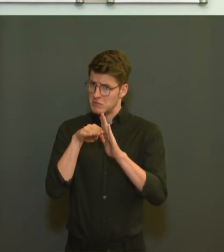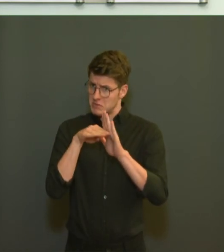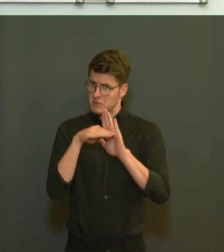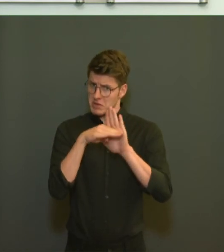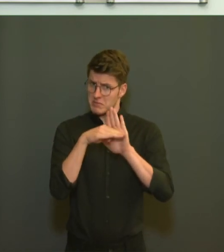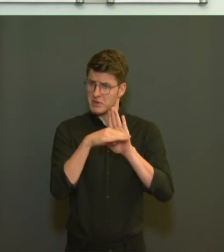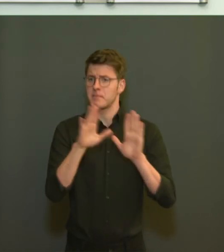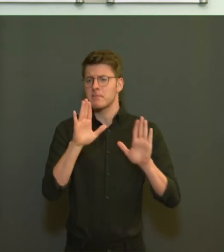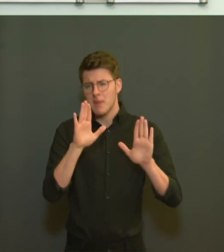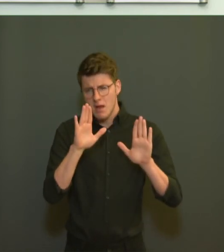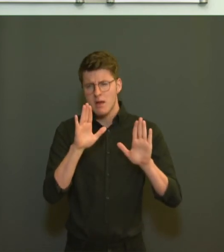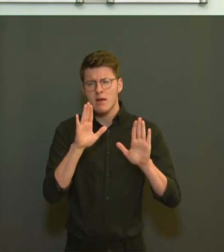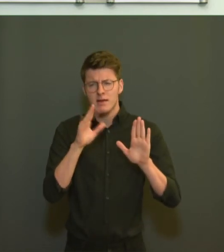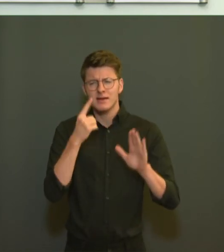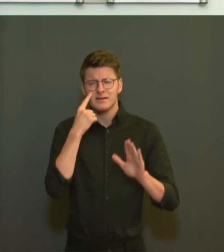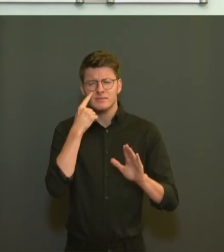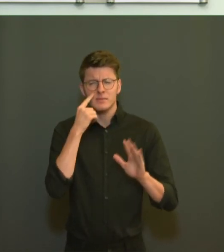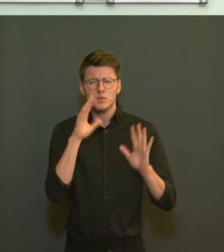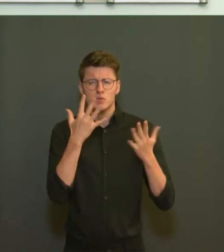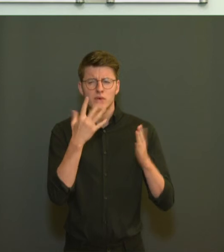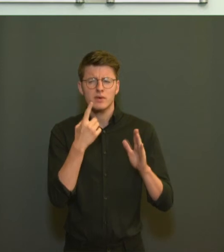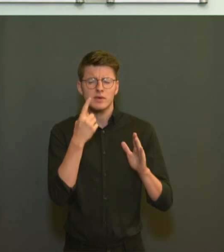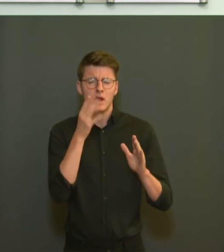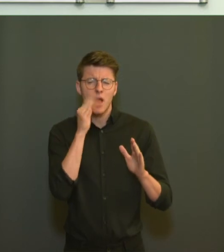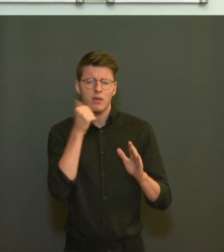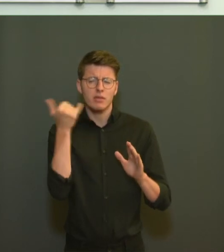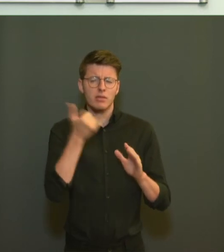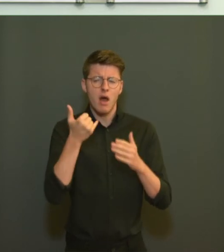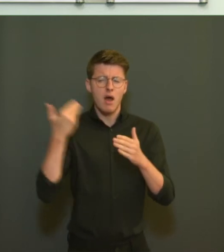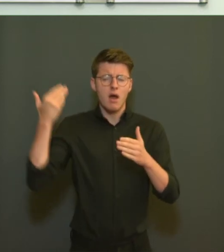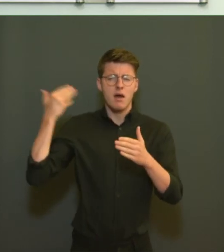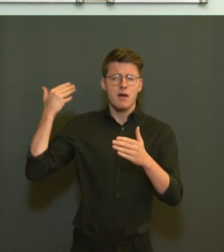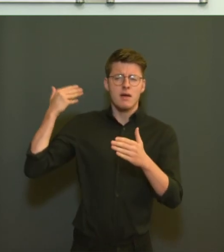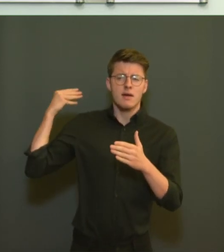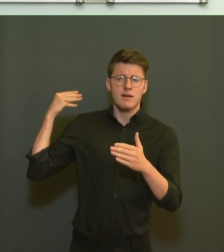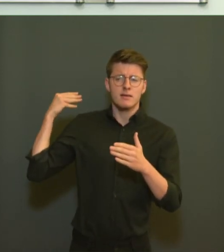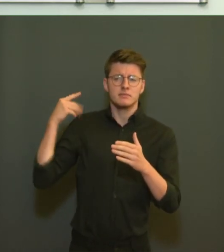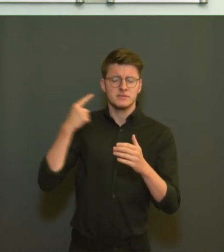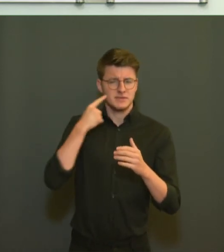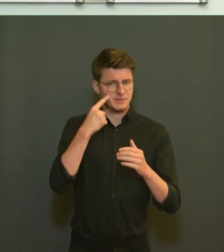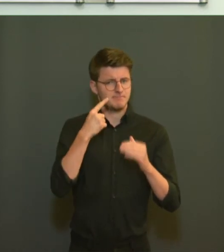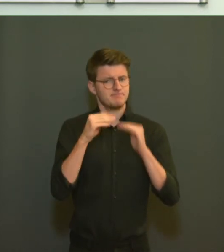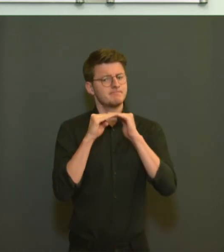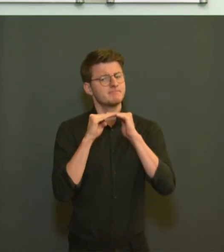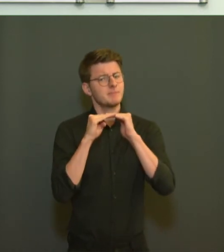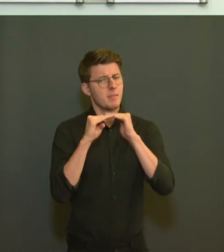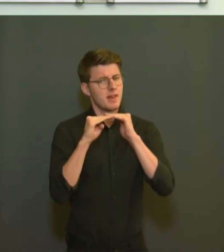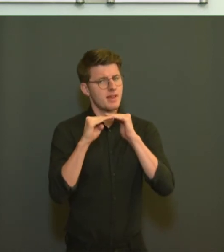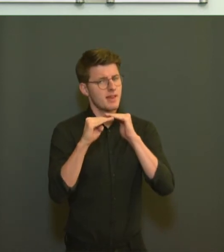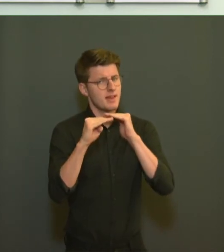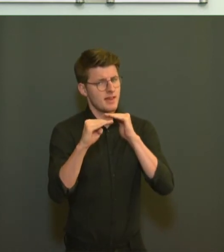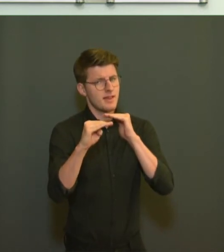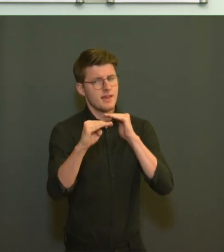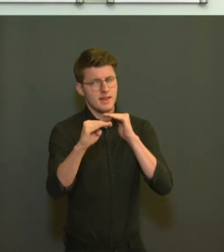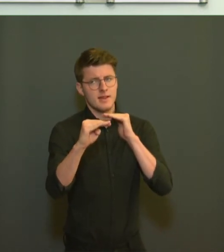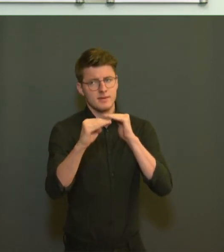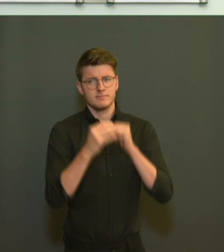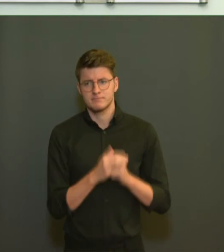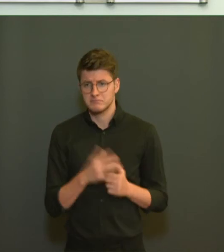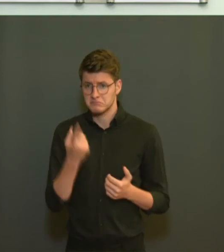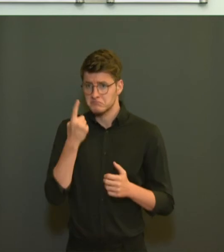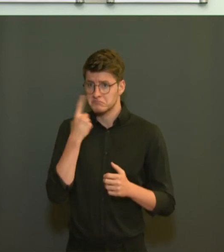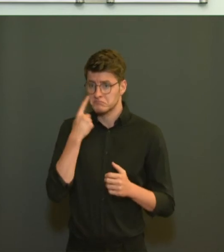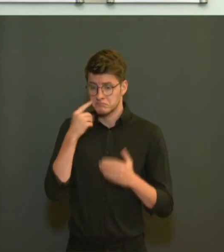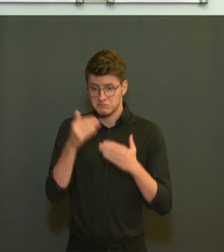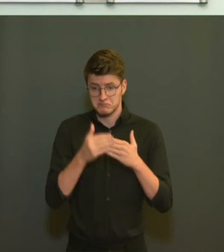de cijfers van de laatste dagen, zien we toch wel eerder ook een stabilisatie. Het is een beetje afwachten of dit zich